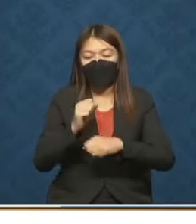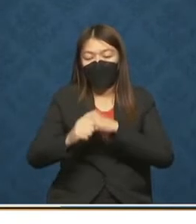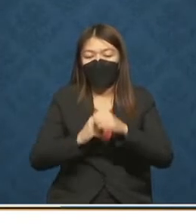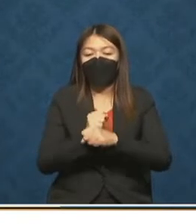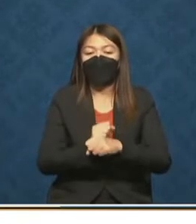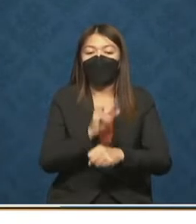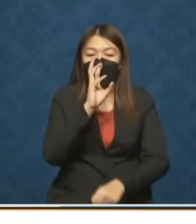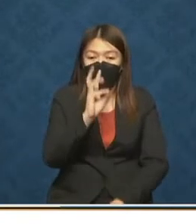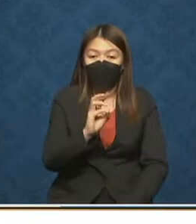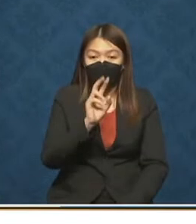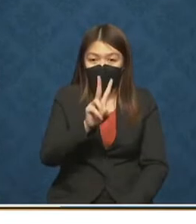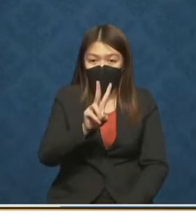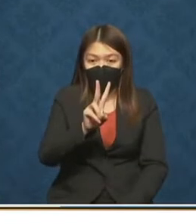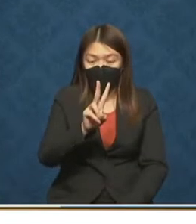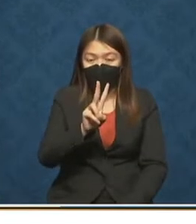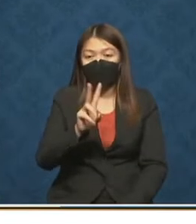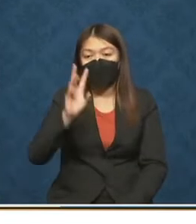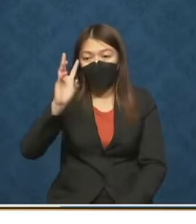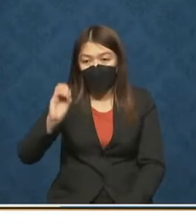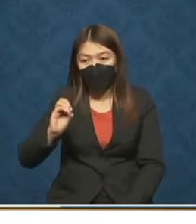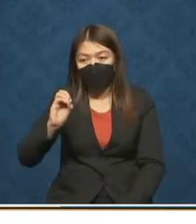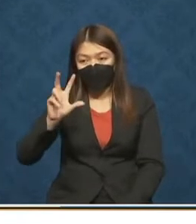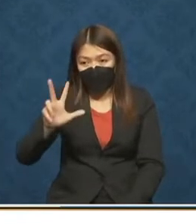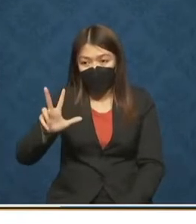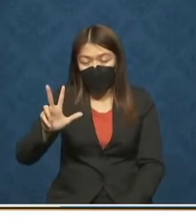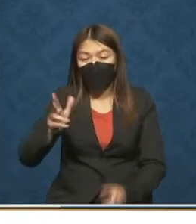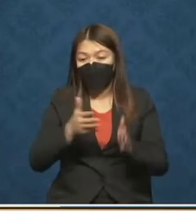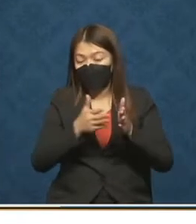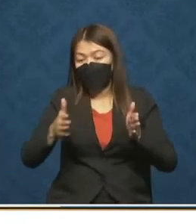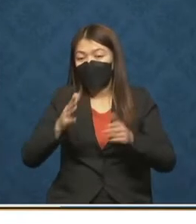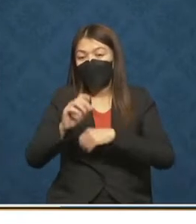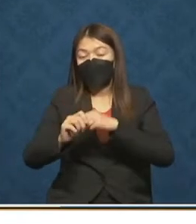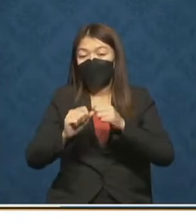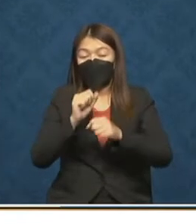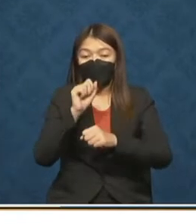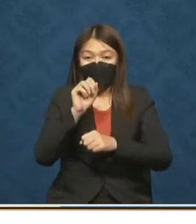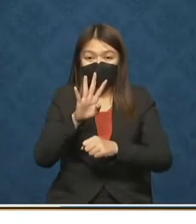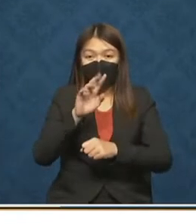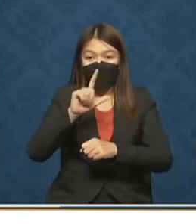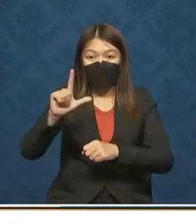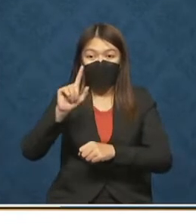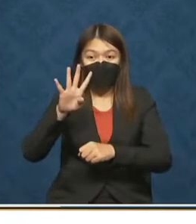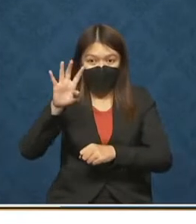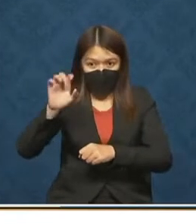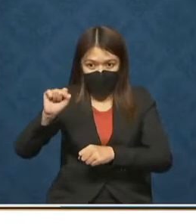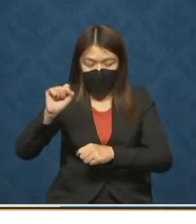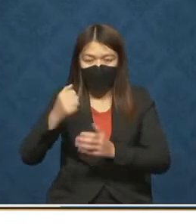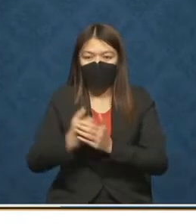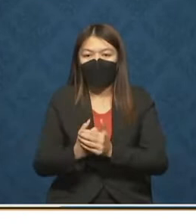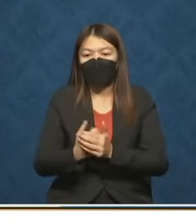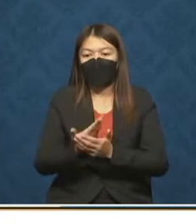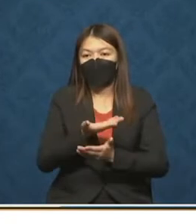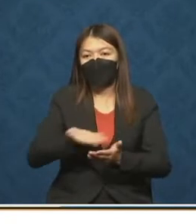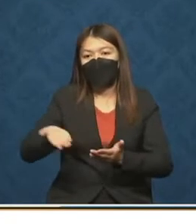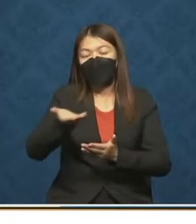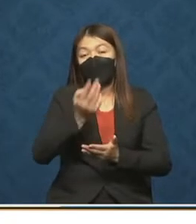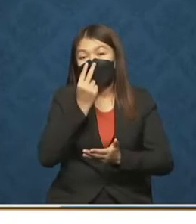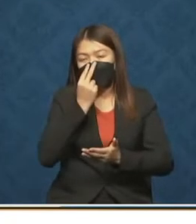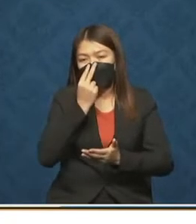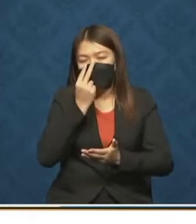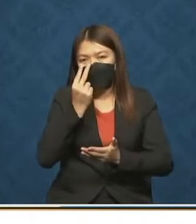562-2.563หร 4.400.ควะเรื่อนจากตัวเลขที่เพอนสมาชิกเห็น